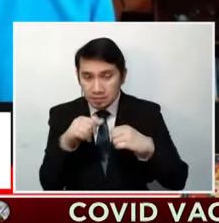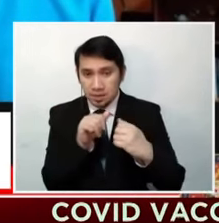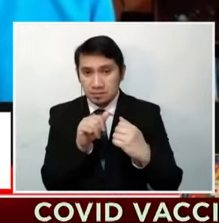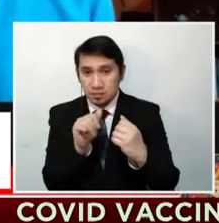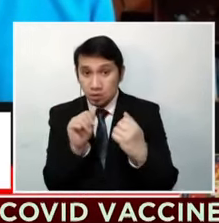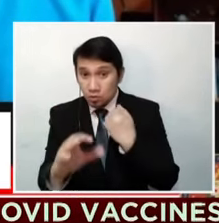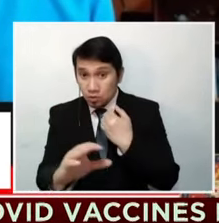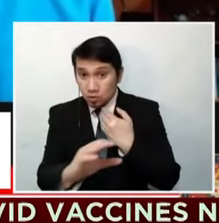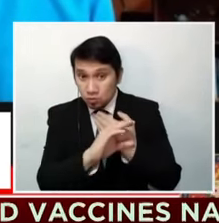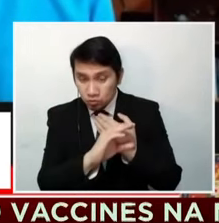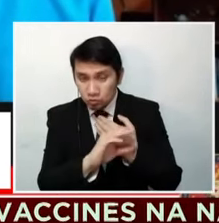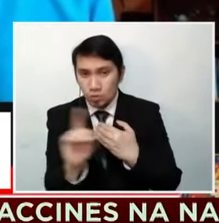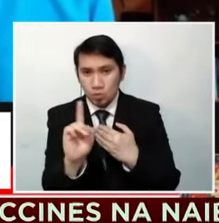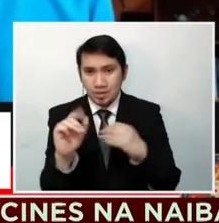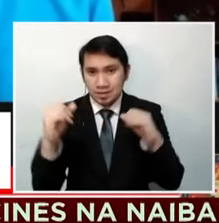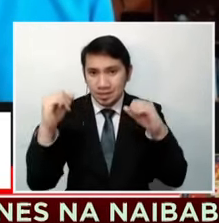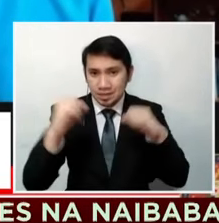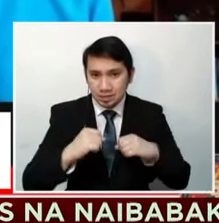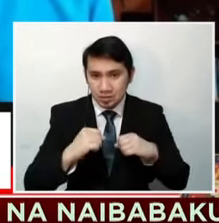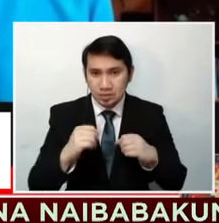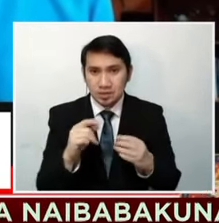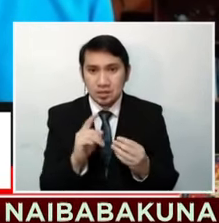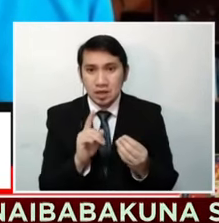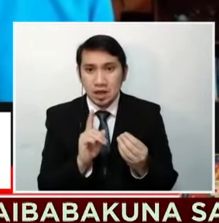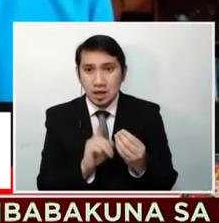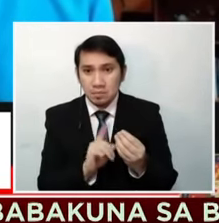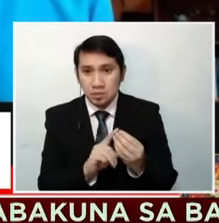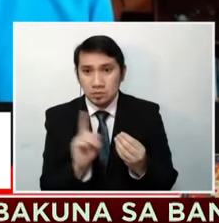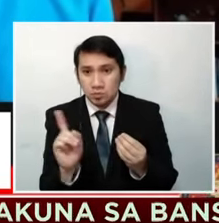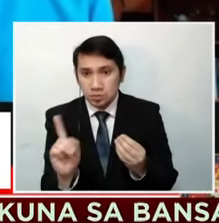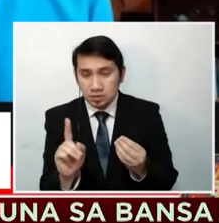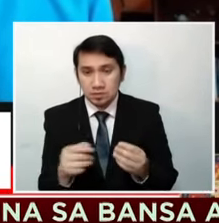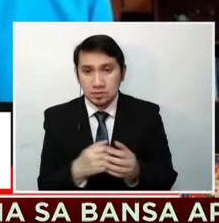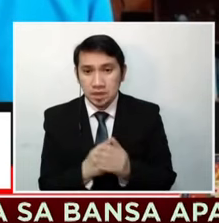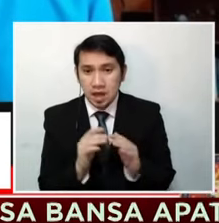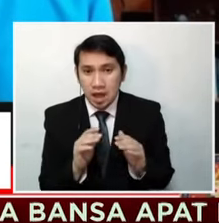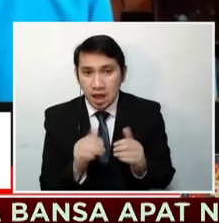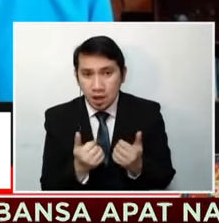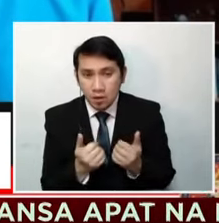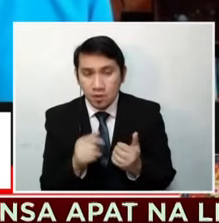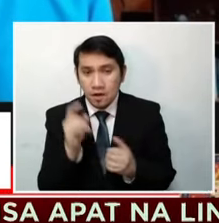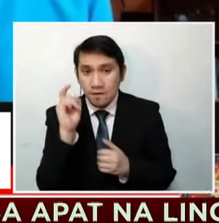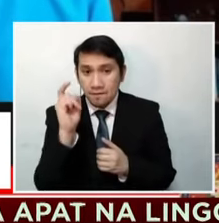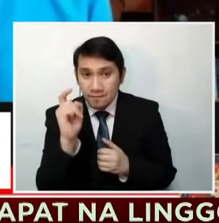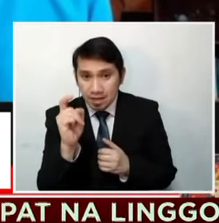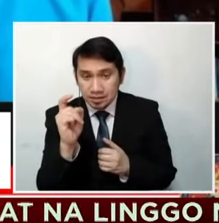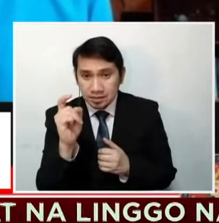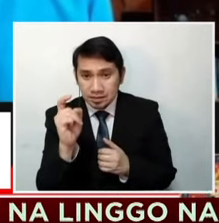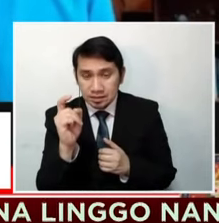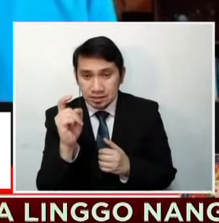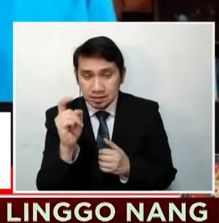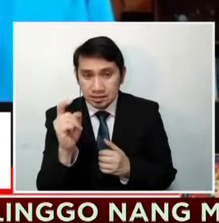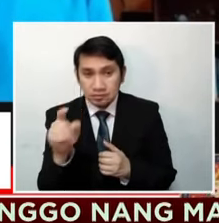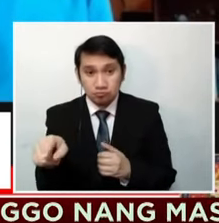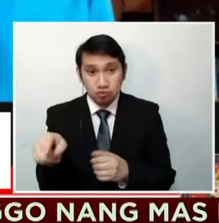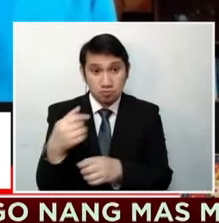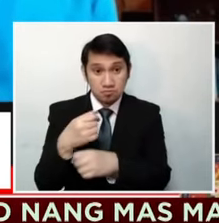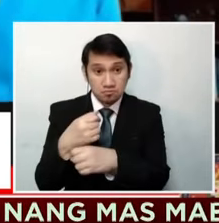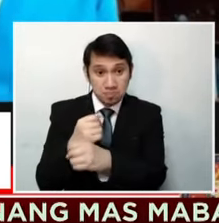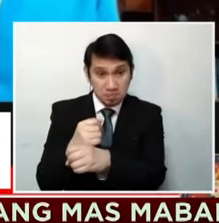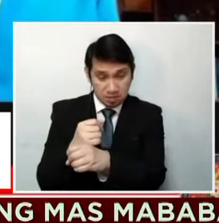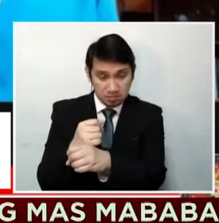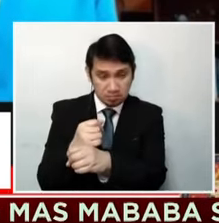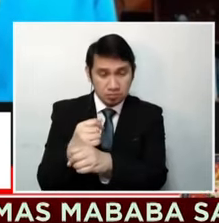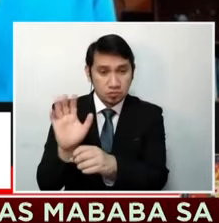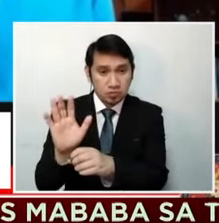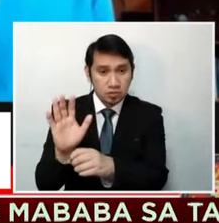The arrangement is, the question to him was, how fast can you assemble your factory with all the